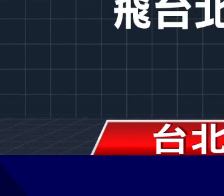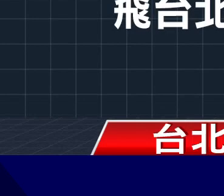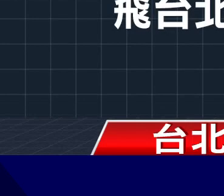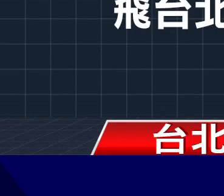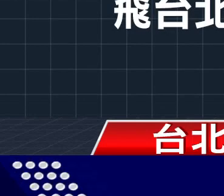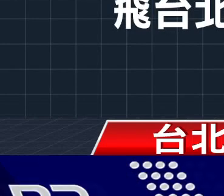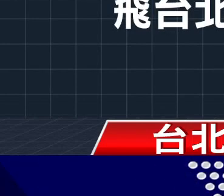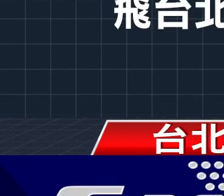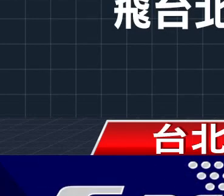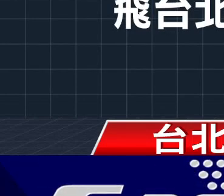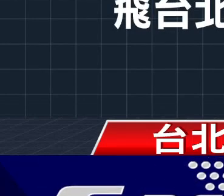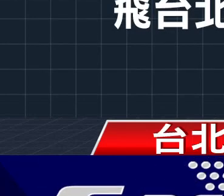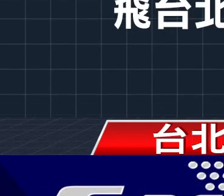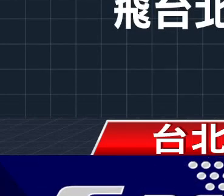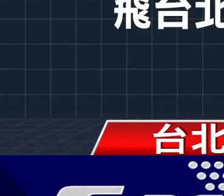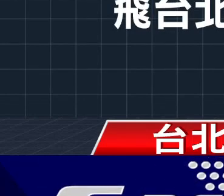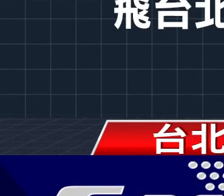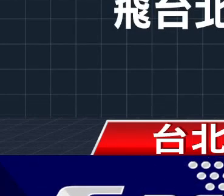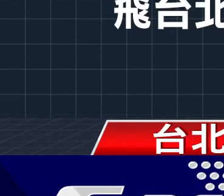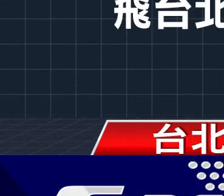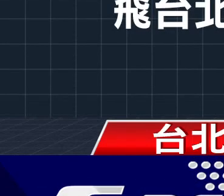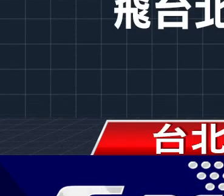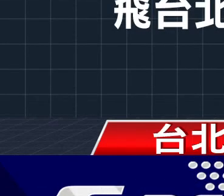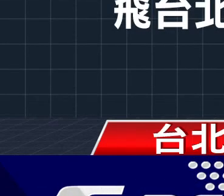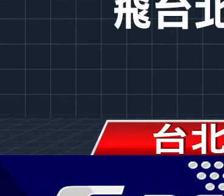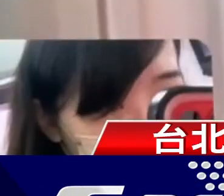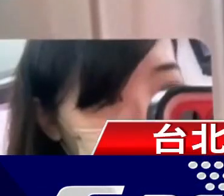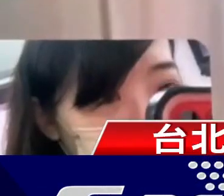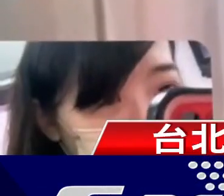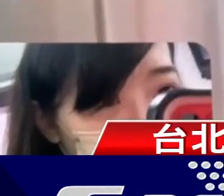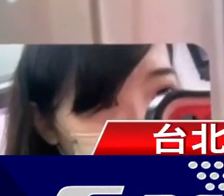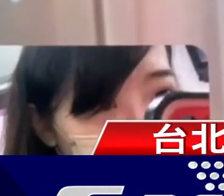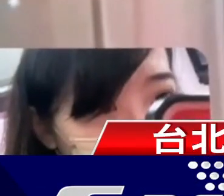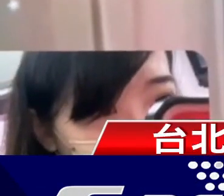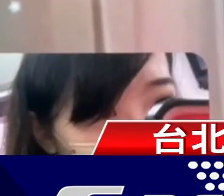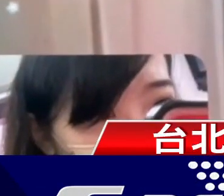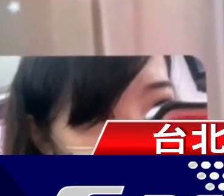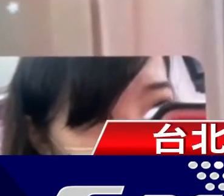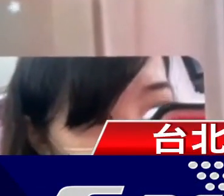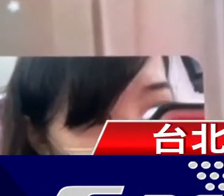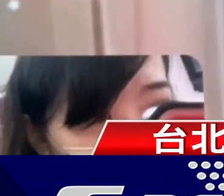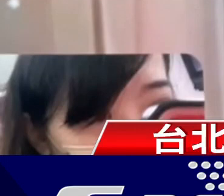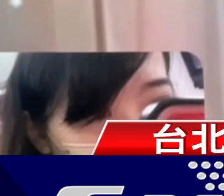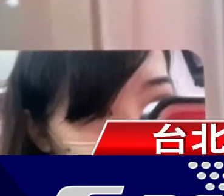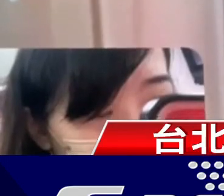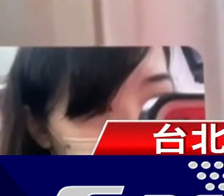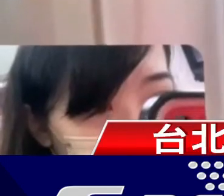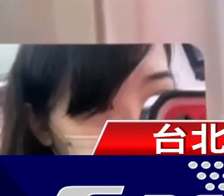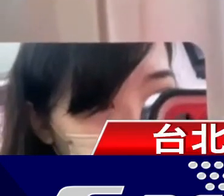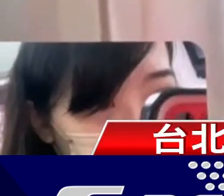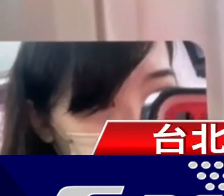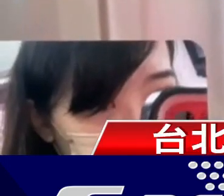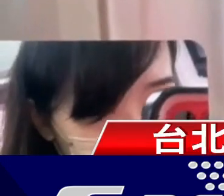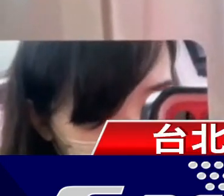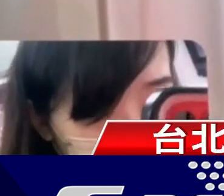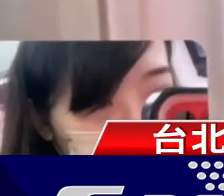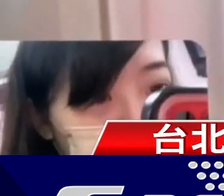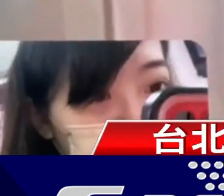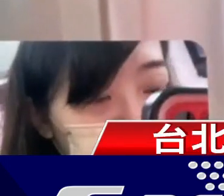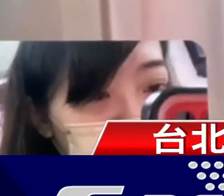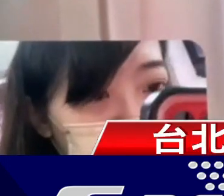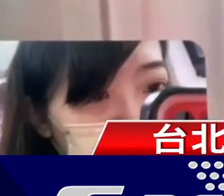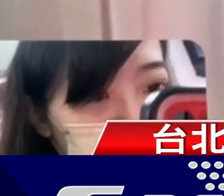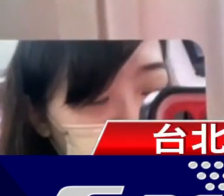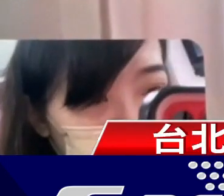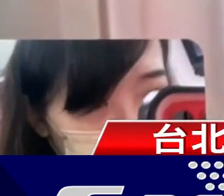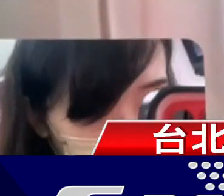在三月底前，只是说目前大多得自行打客服联系。 我有看到网友说他有打客服电话请华